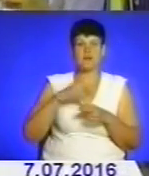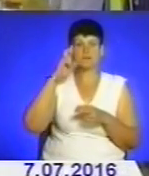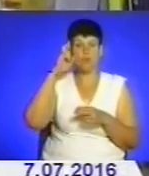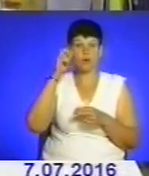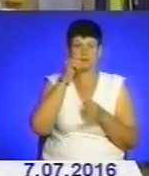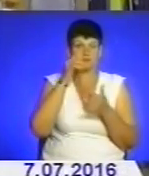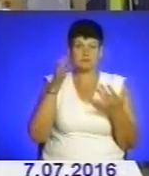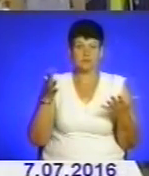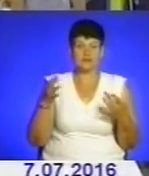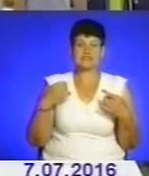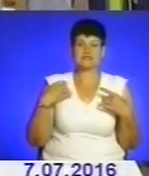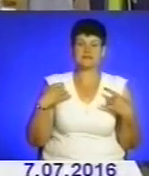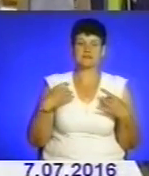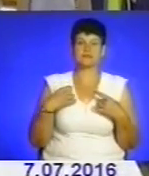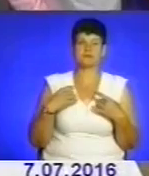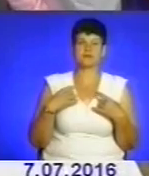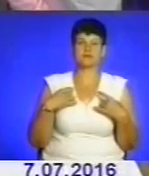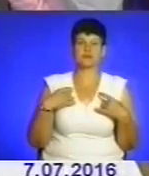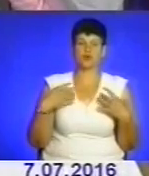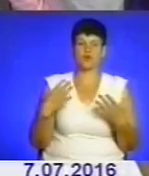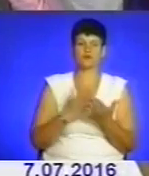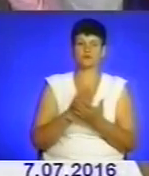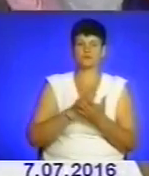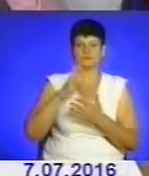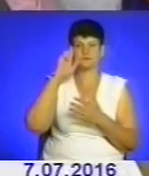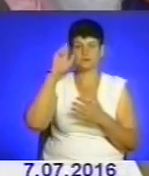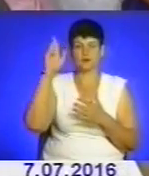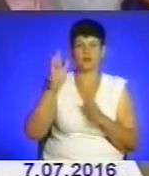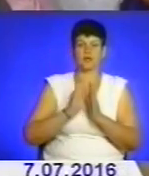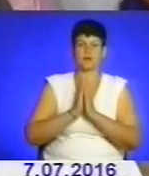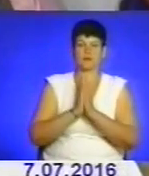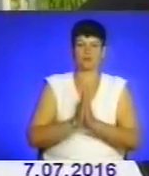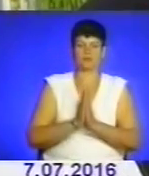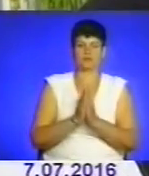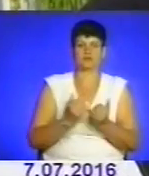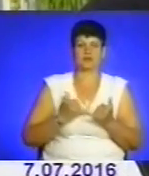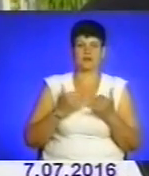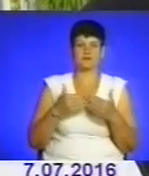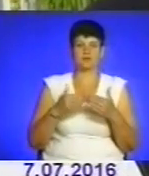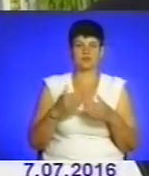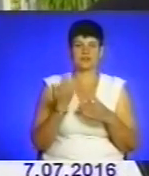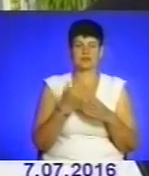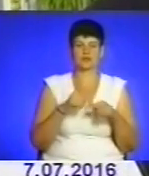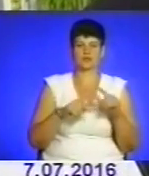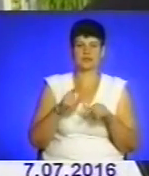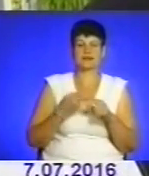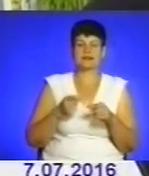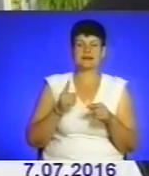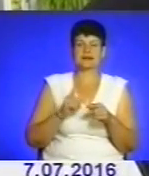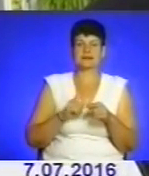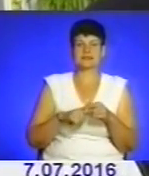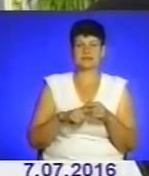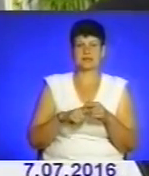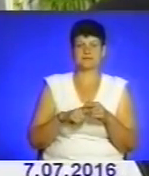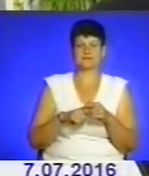порога святкова літургія, молитва надихнула і випускників, і їхні родини. Це не тільки, знаєте, символічний акт, це акт такий, знаєте,